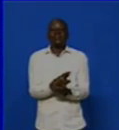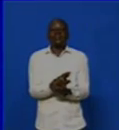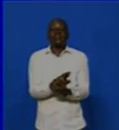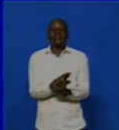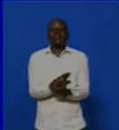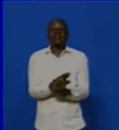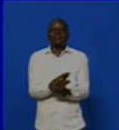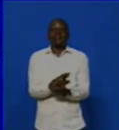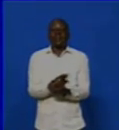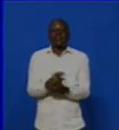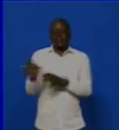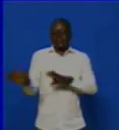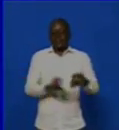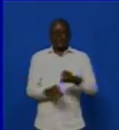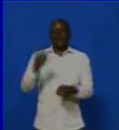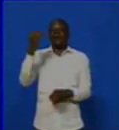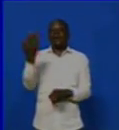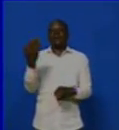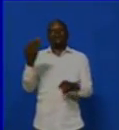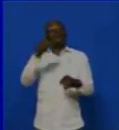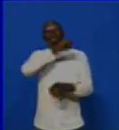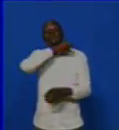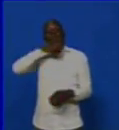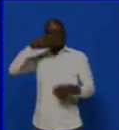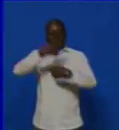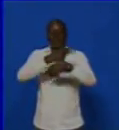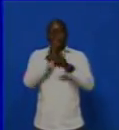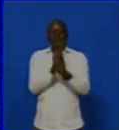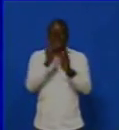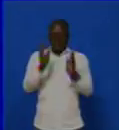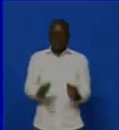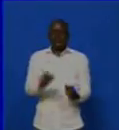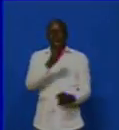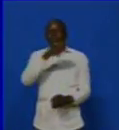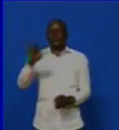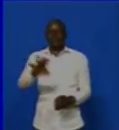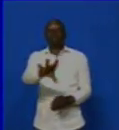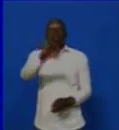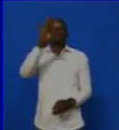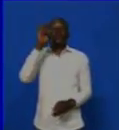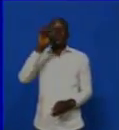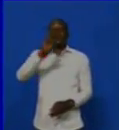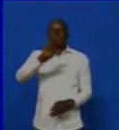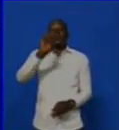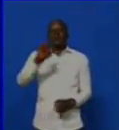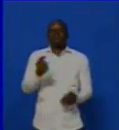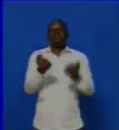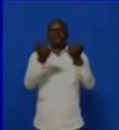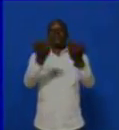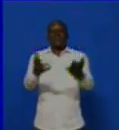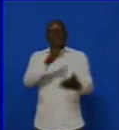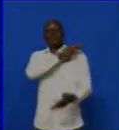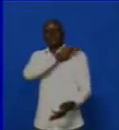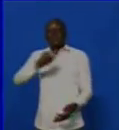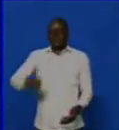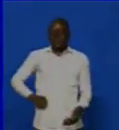Cela fait à peine 4 saisons que les producteurs du Burkina ont découvert le Moukbin grâce au Larlé Naba Tigré,